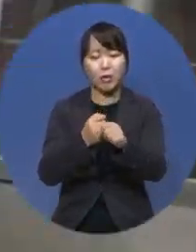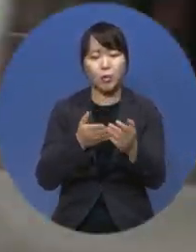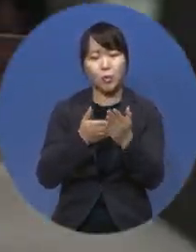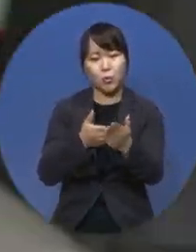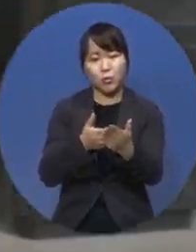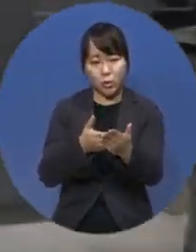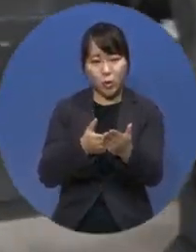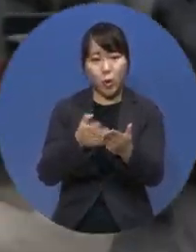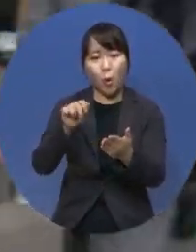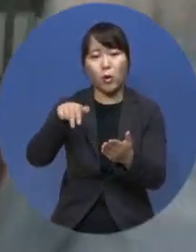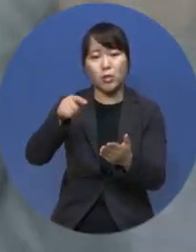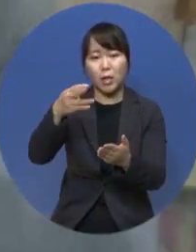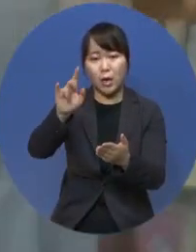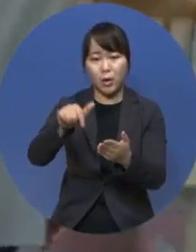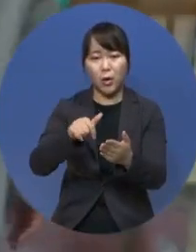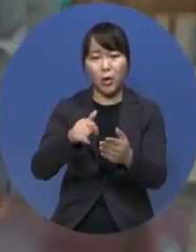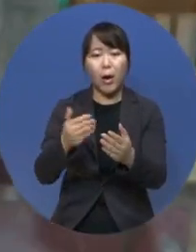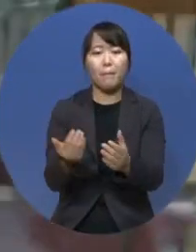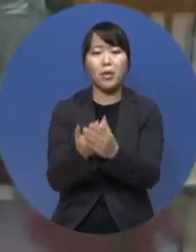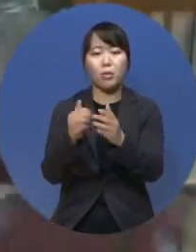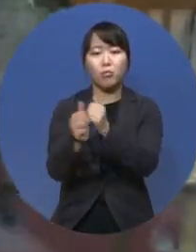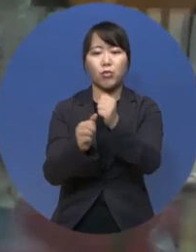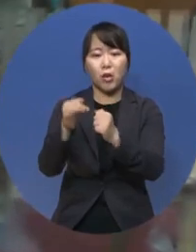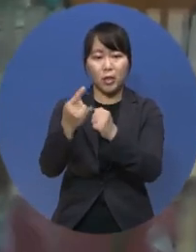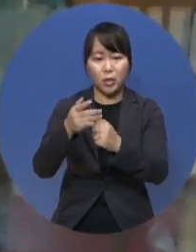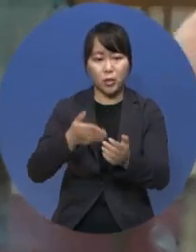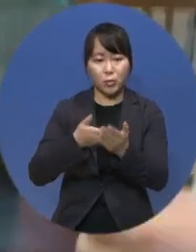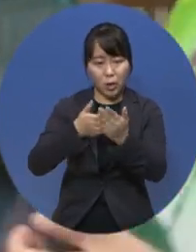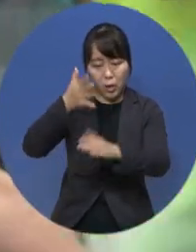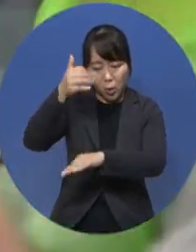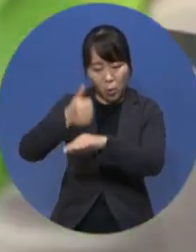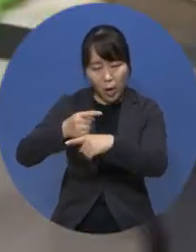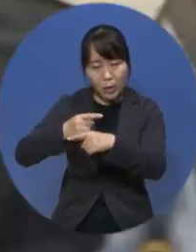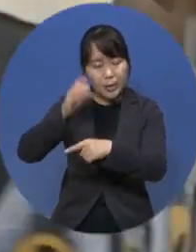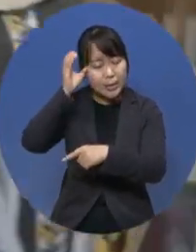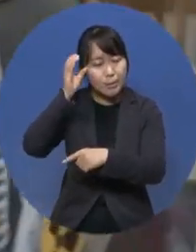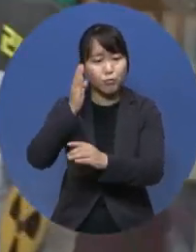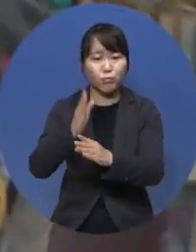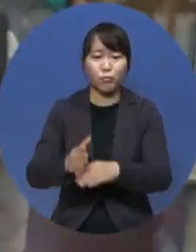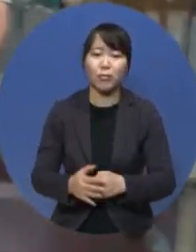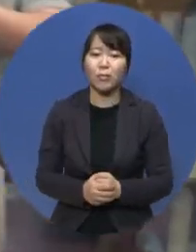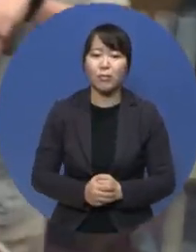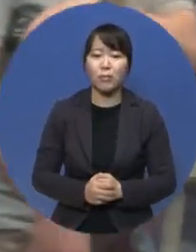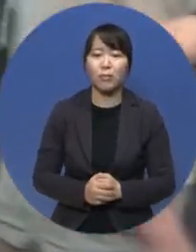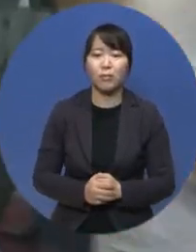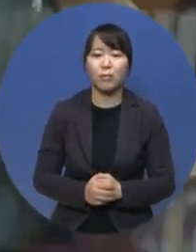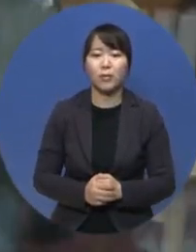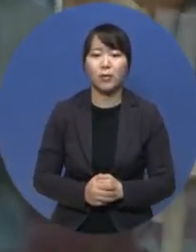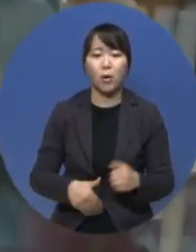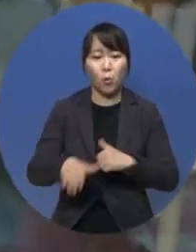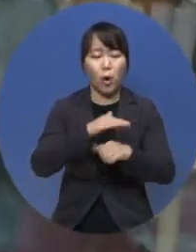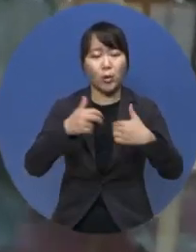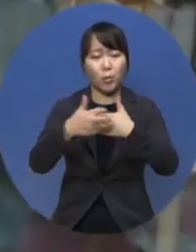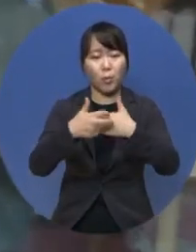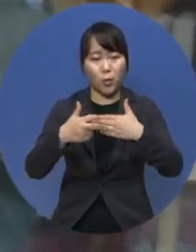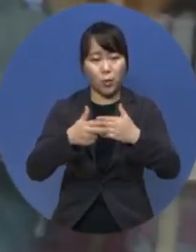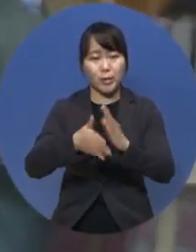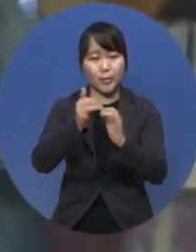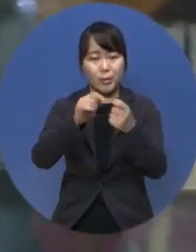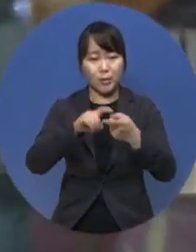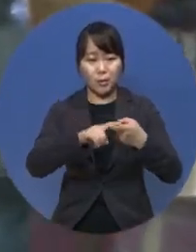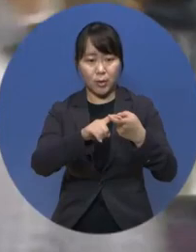원자력 발전 위원회 접수에 그 결과가 주목되고 있습니다 향 전복은 수능이 안 되는